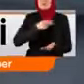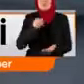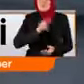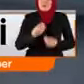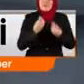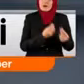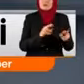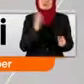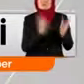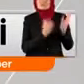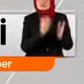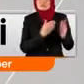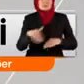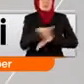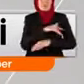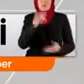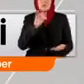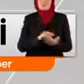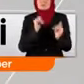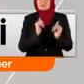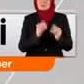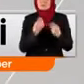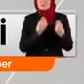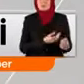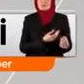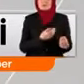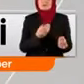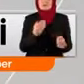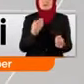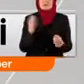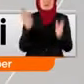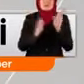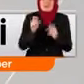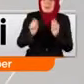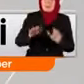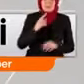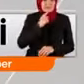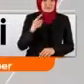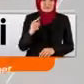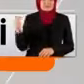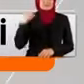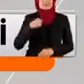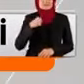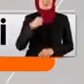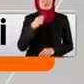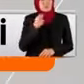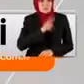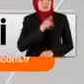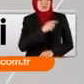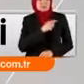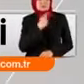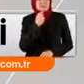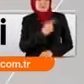ortasında dehşet yaşatmıştır vurma yapma dedim hala Öldüreceğim seni işte bittin sen diye beni yerlerde